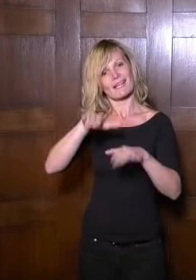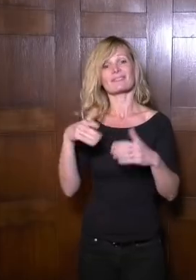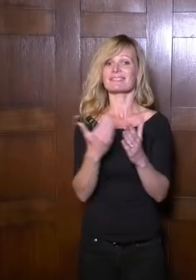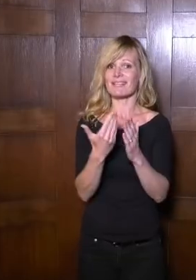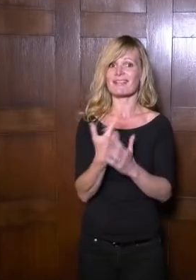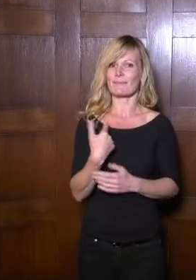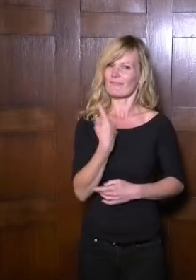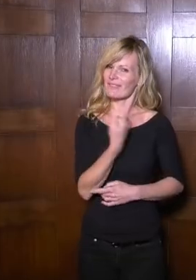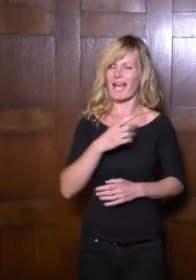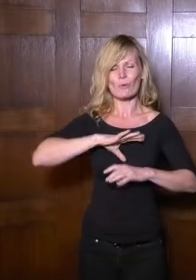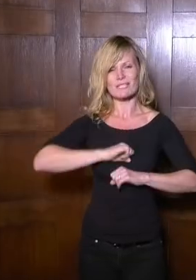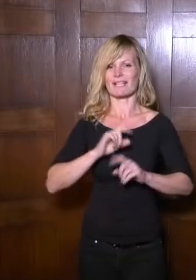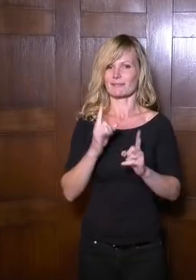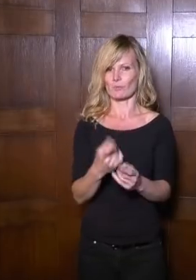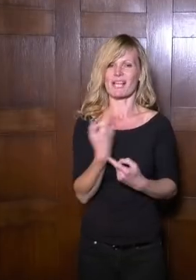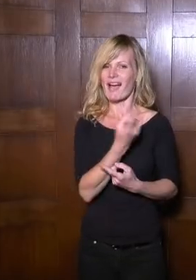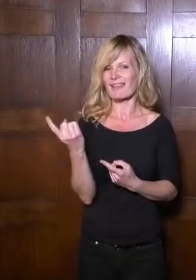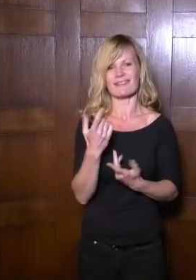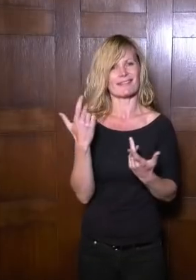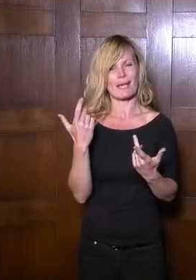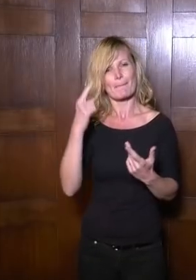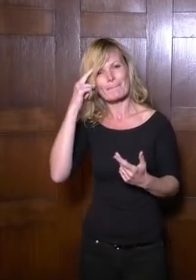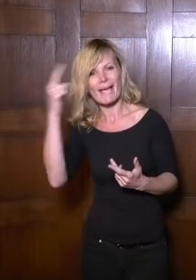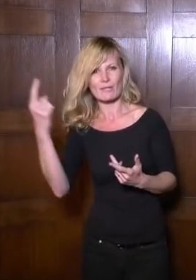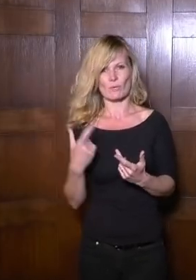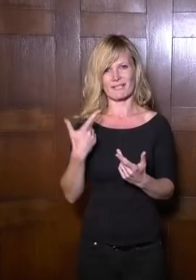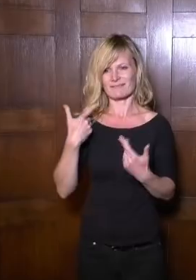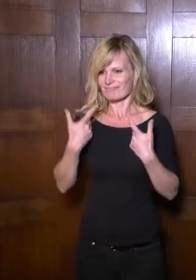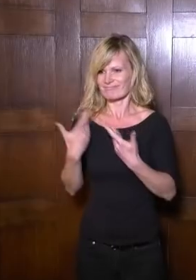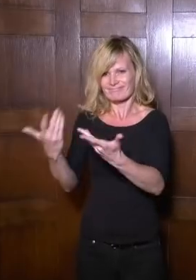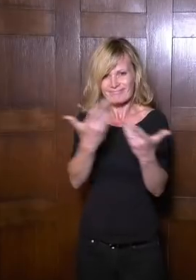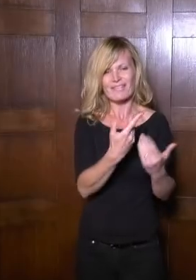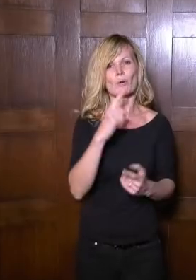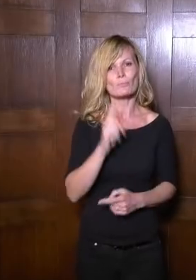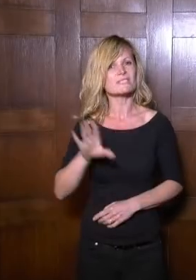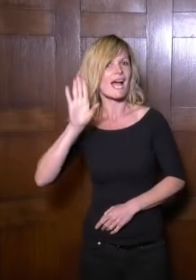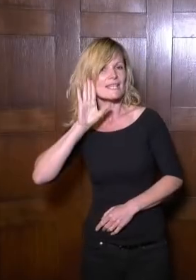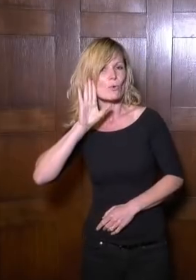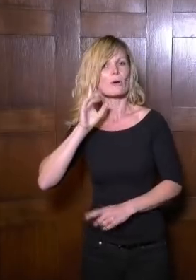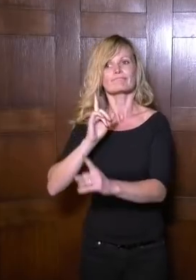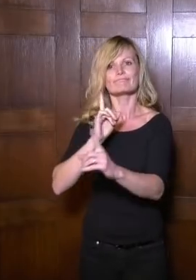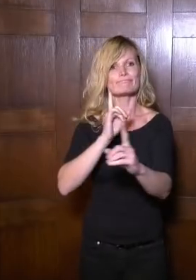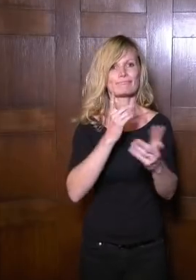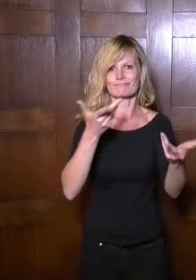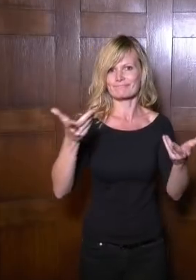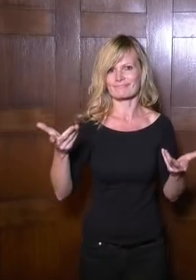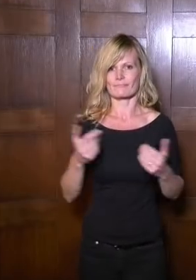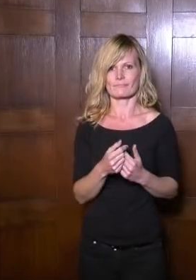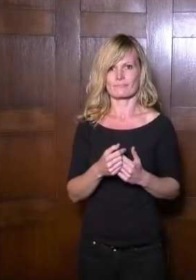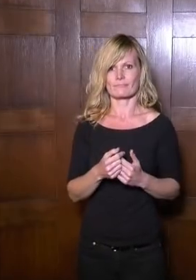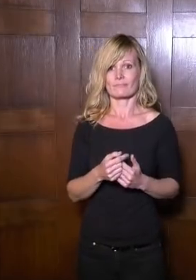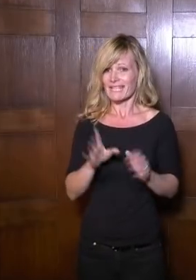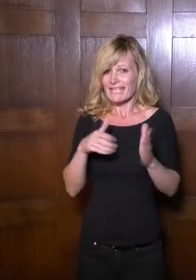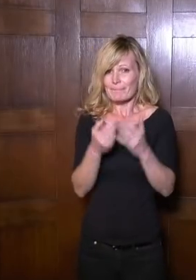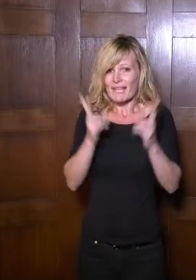wir alle Positionen, alles, was gedacht und gesagt wird, uns anhören müssen. Wir haben das Recht zu widersprechen,